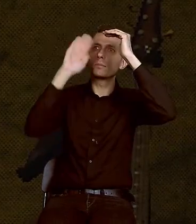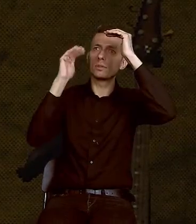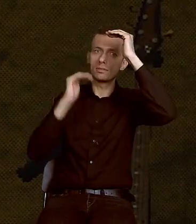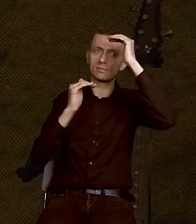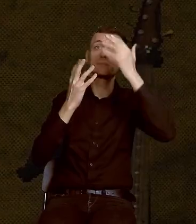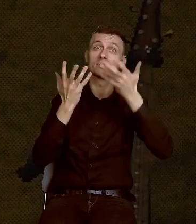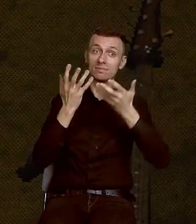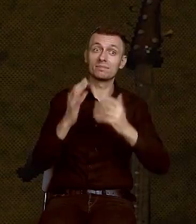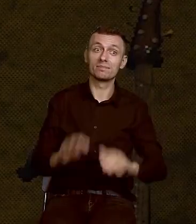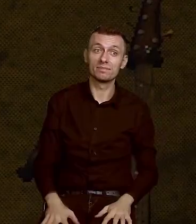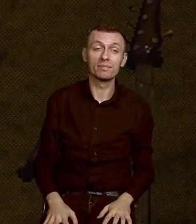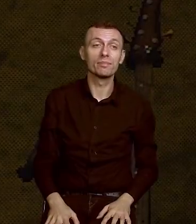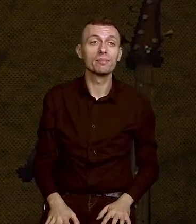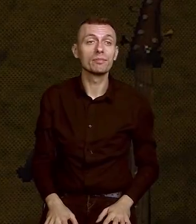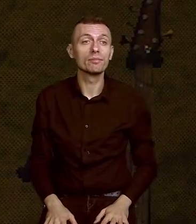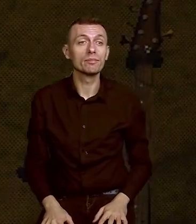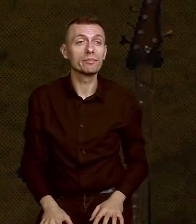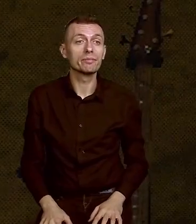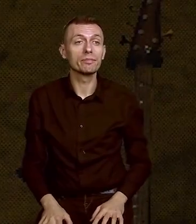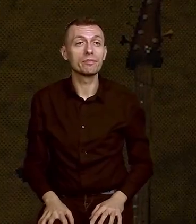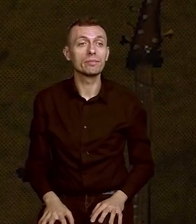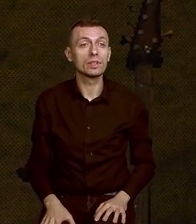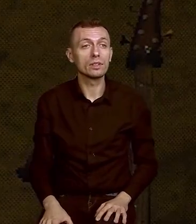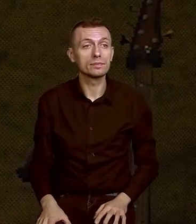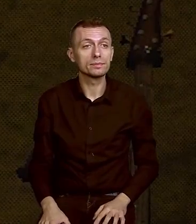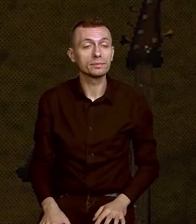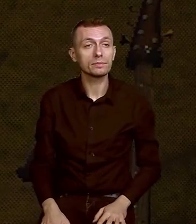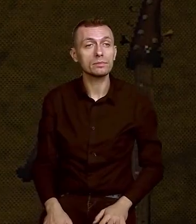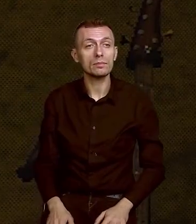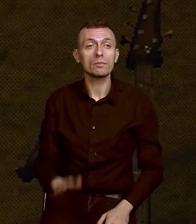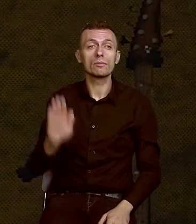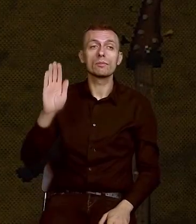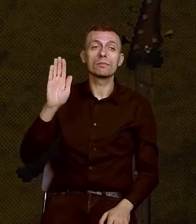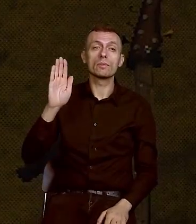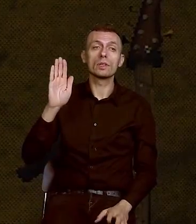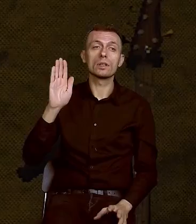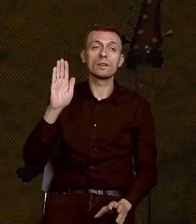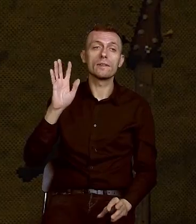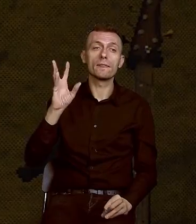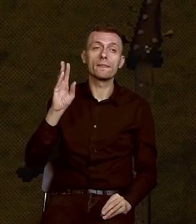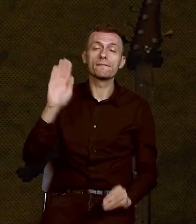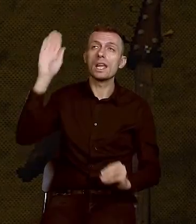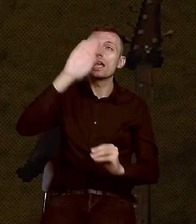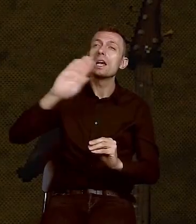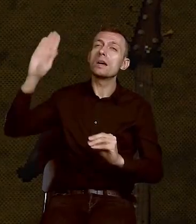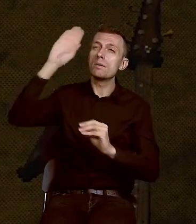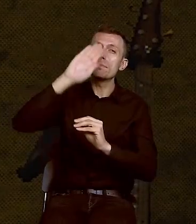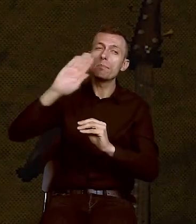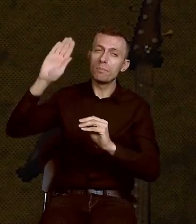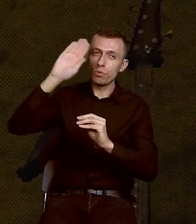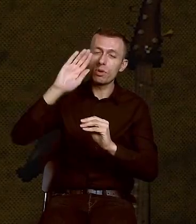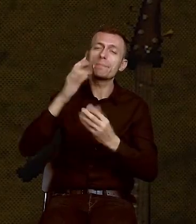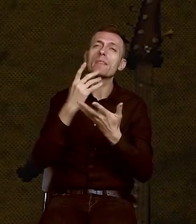z premedytacją wybierasz inną. Zobaczcie, mówiliśmy już o tym, gdzie pokusa bierze